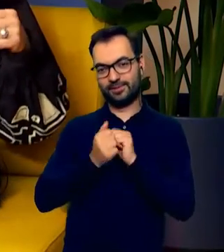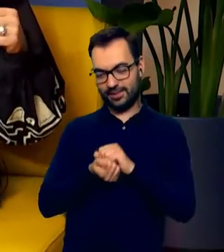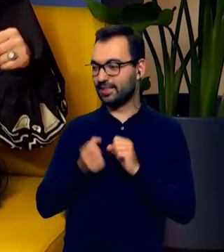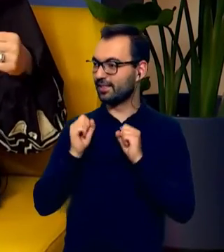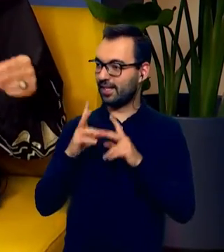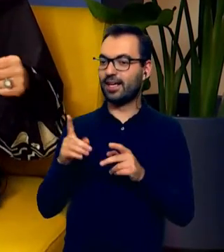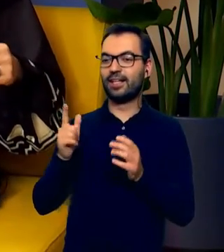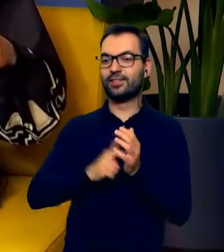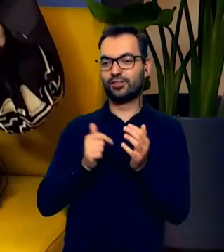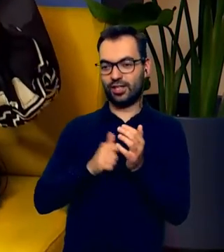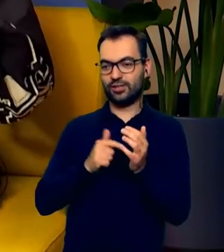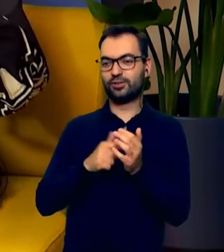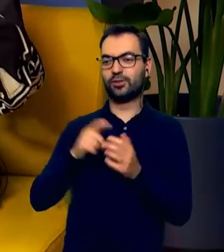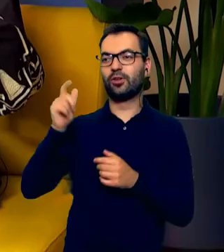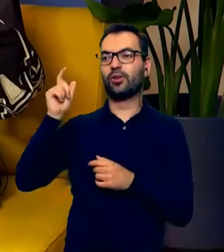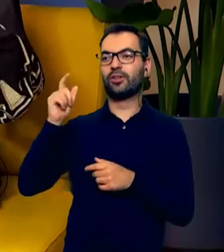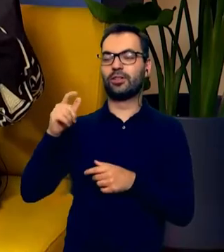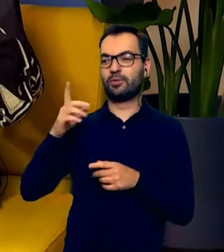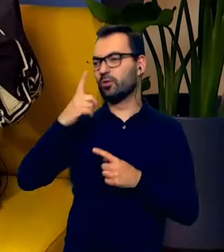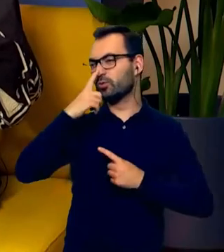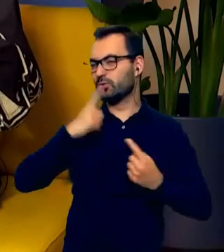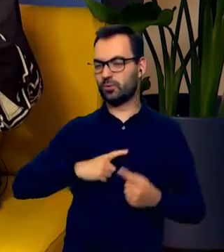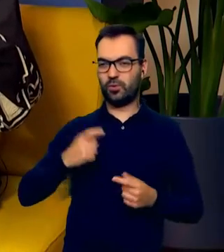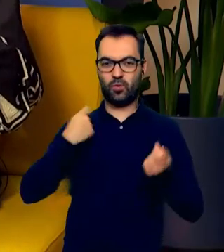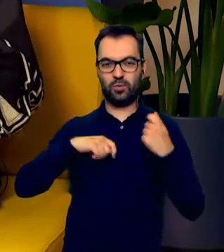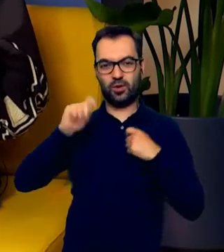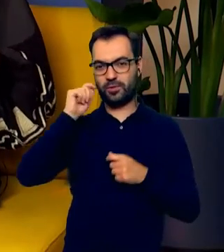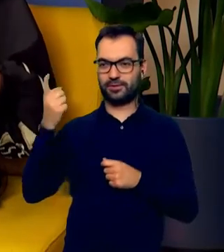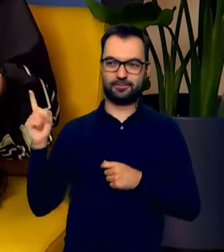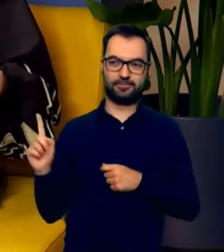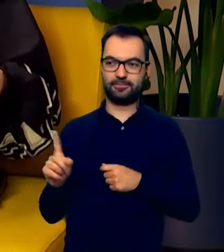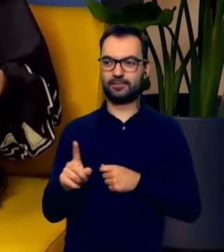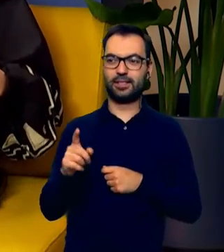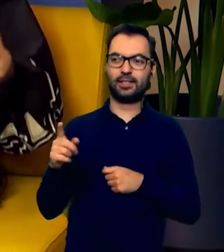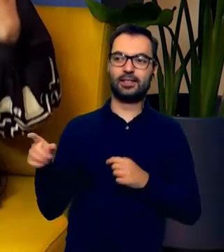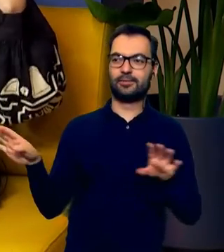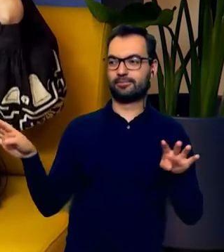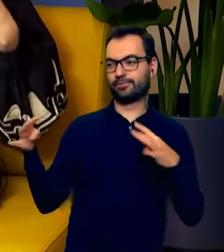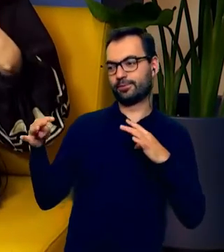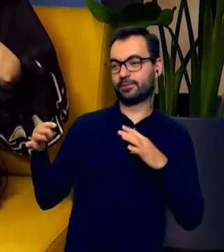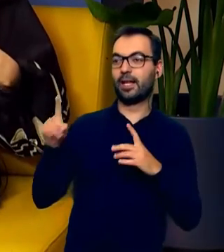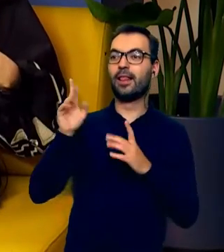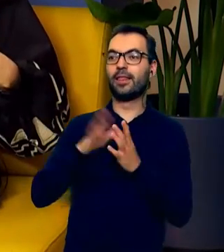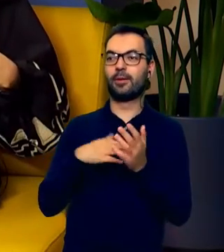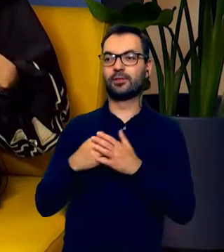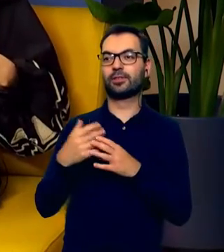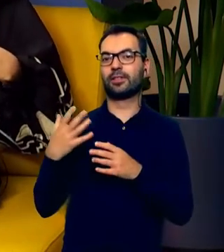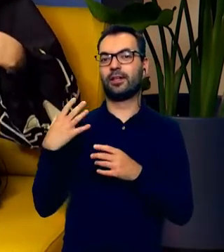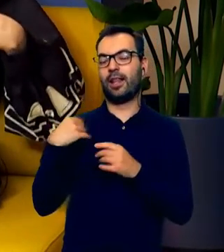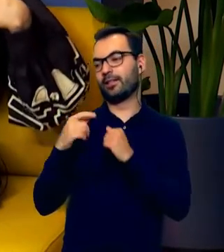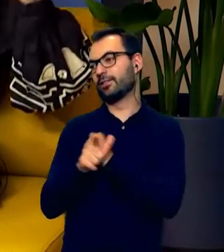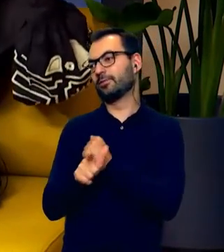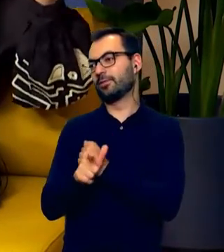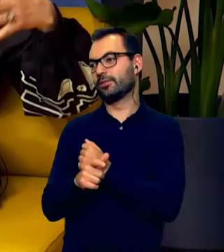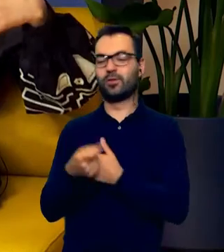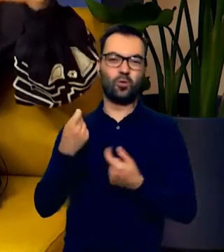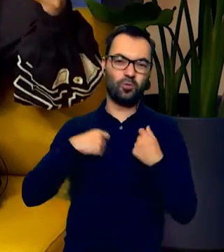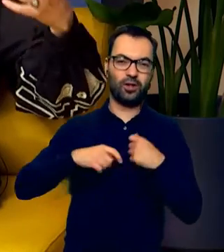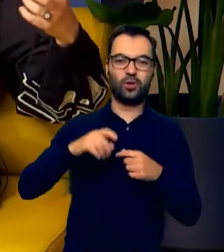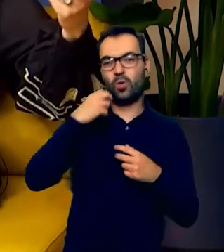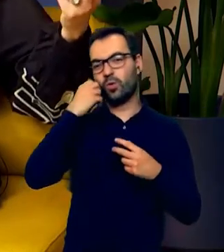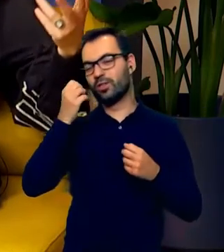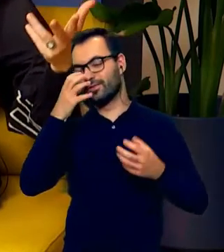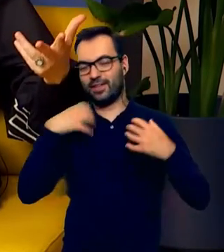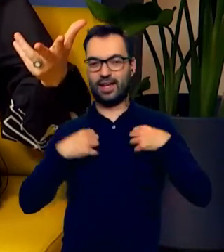ale często się słyszy, albo na przykład idzie jakaś świetnie ubrana kobieta po ulicy, wiesz, zwraca uwagę na siebie, ale ma na przykład 70, a jest ubrana, wiesz, w